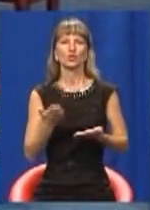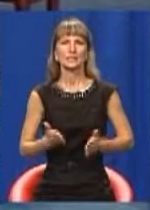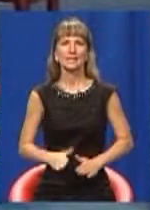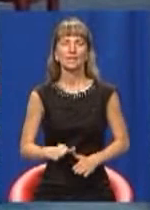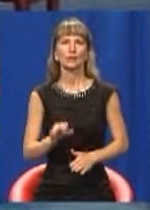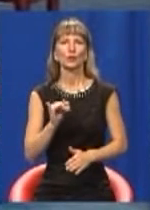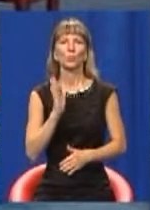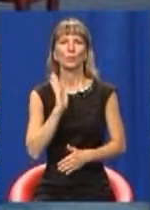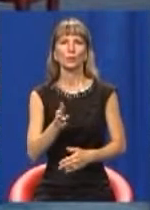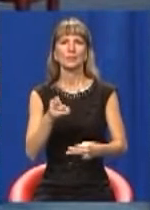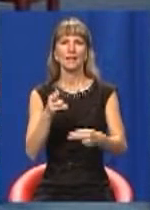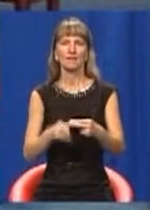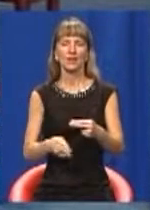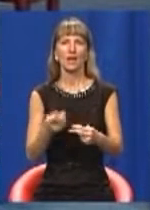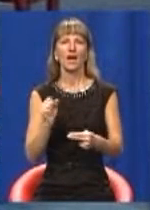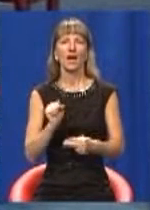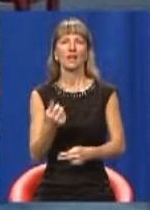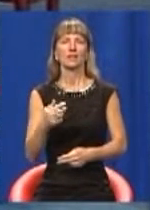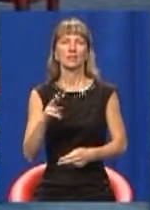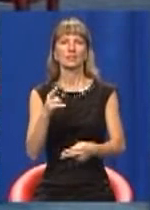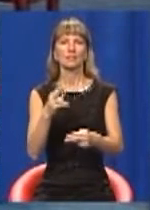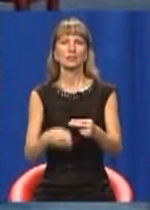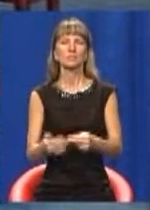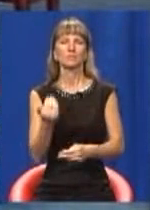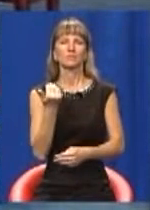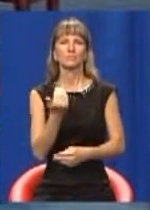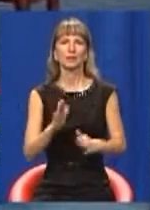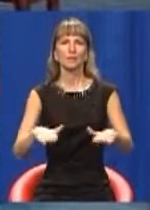Тому будемо завершувати, а для завершення вам